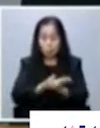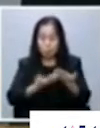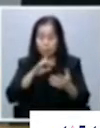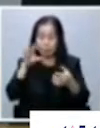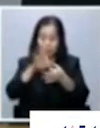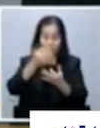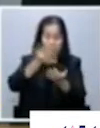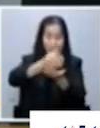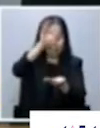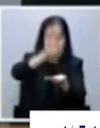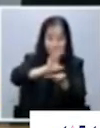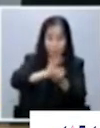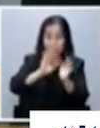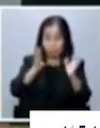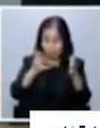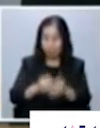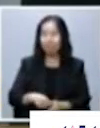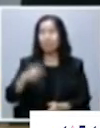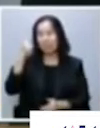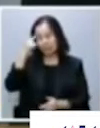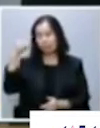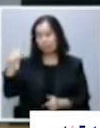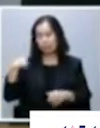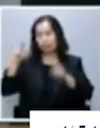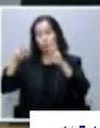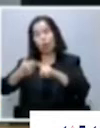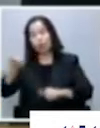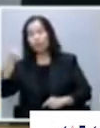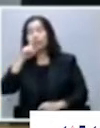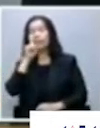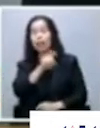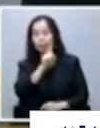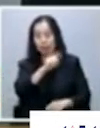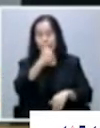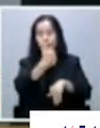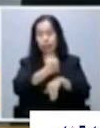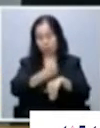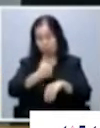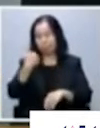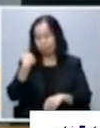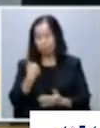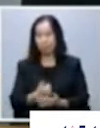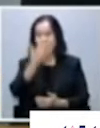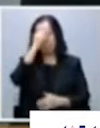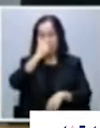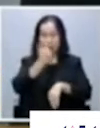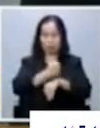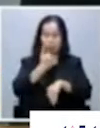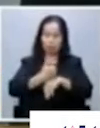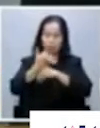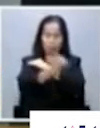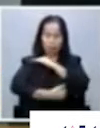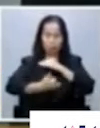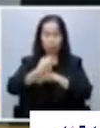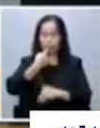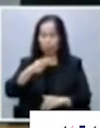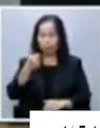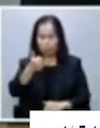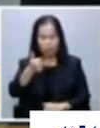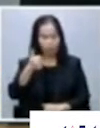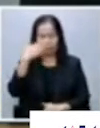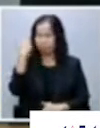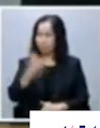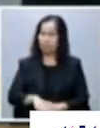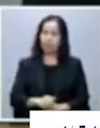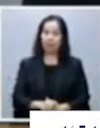วาจาถามตัวท่านรัฐมนตรีว่าการว่าเหตุการณ์นี้พูดออกมาได้อย่างไรจริงไม่จริงเราไม่รู้วันเมื่อวานท่านรัฐมนตรีออกม